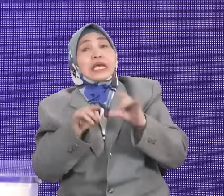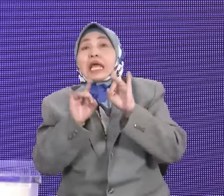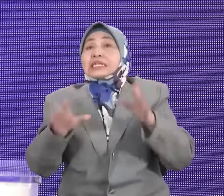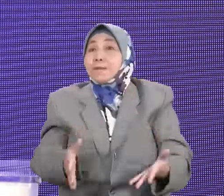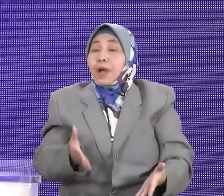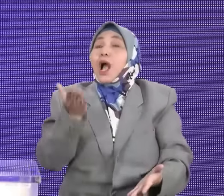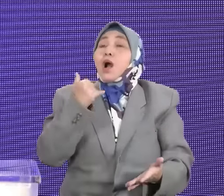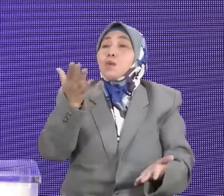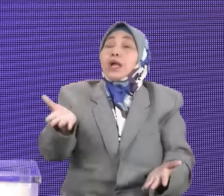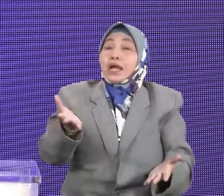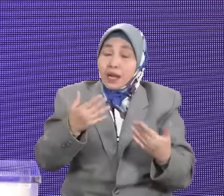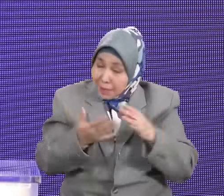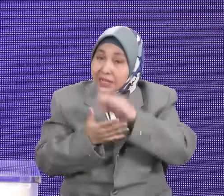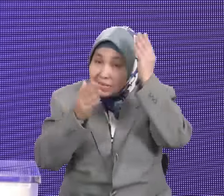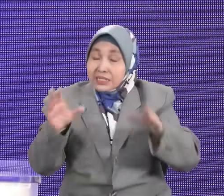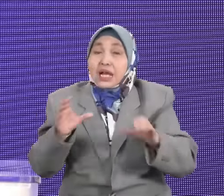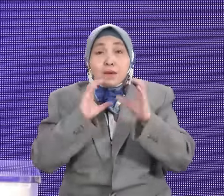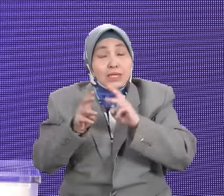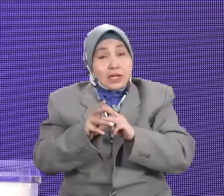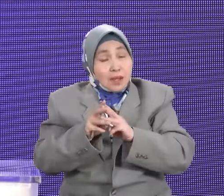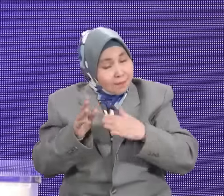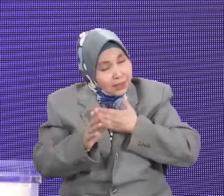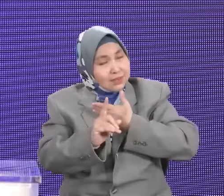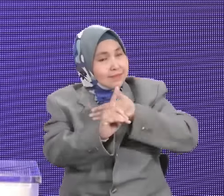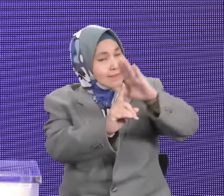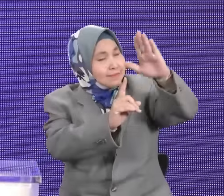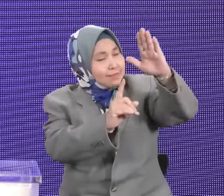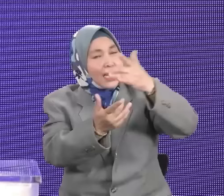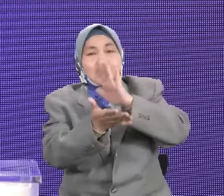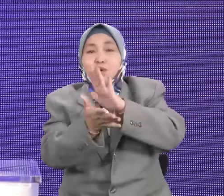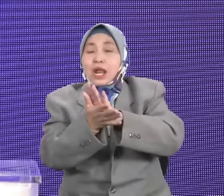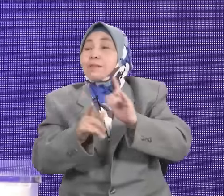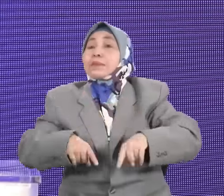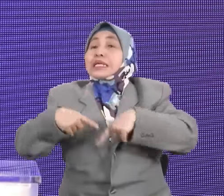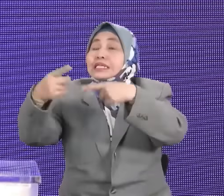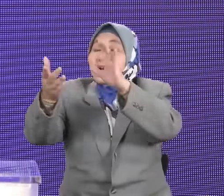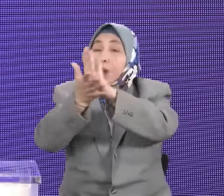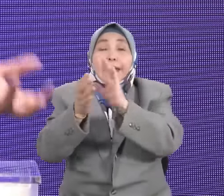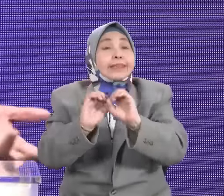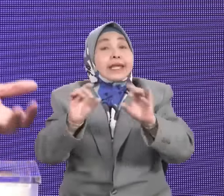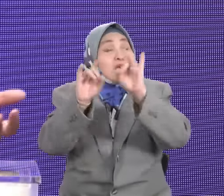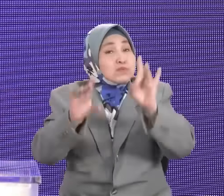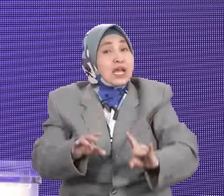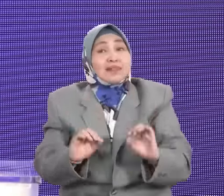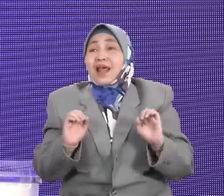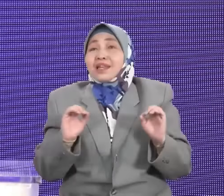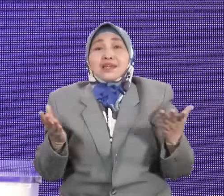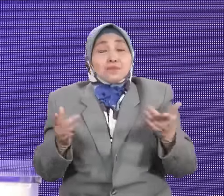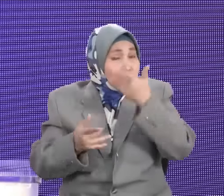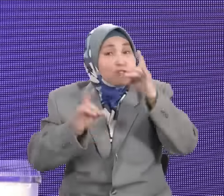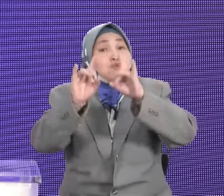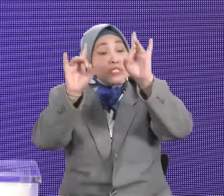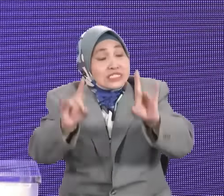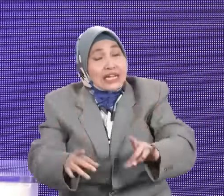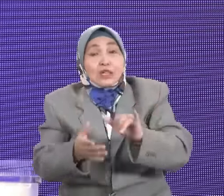kalau belanja Begitu keluar daripada sekolah ini ya pergi sekolah yang tak ada ujian memang tak mungkin aja ya karena ujian itu